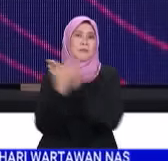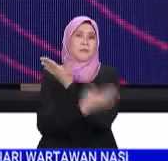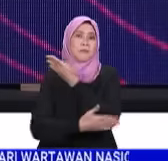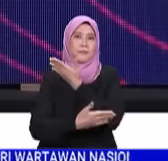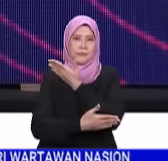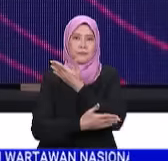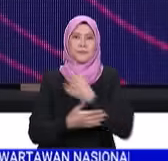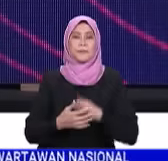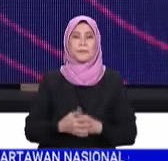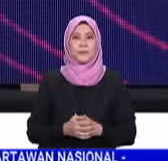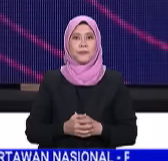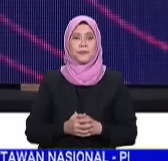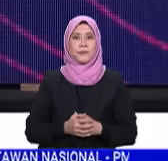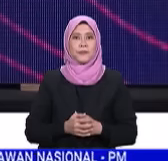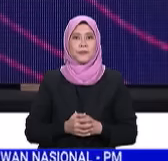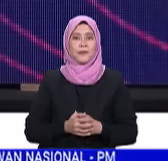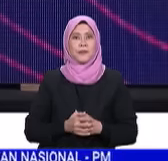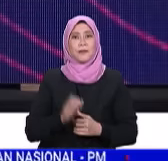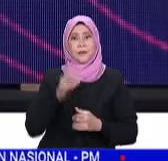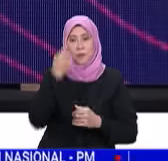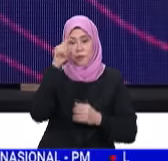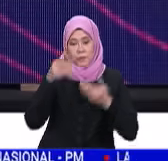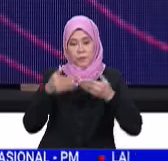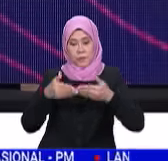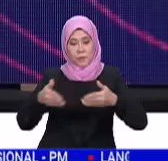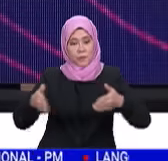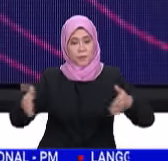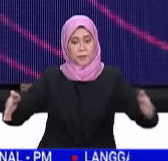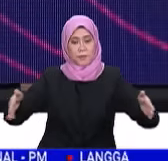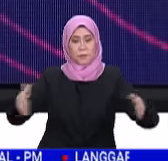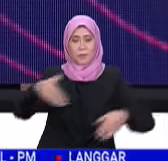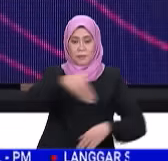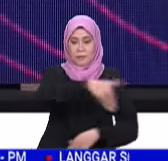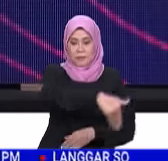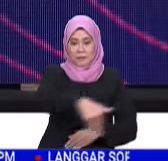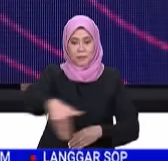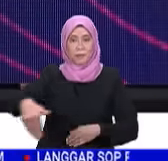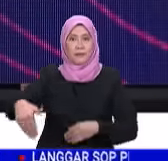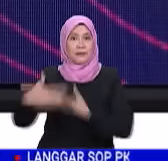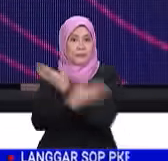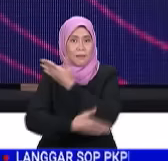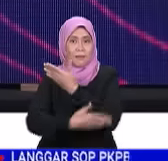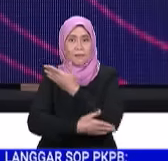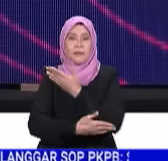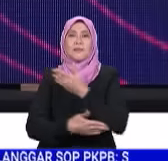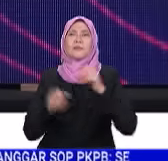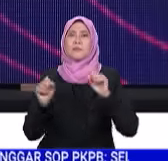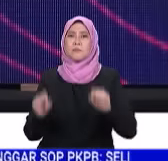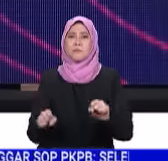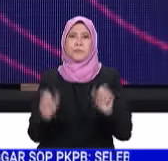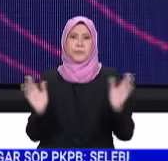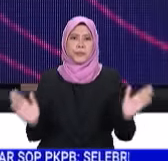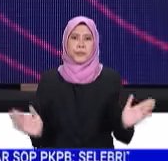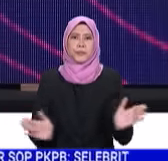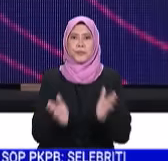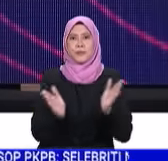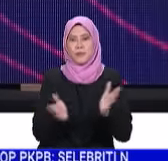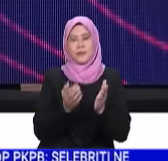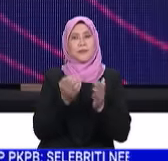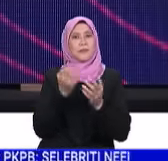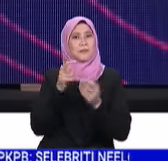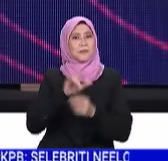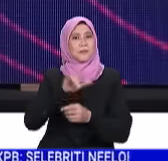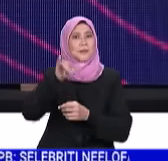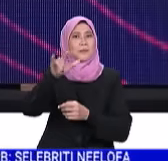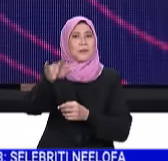saya agar Pembukaan sempadan Negara kelak akan merancakkan lagi sektor penerbangan